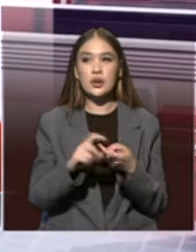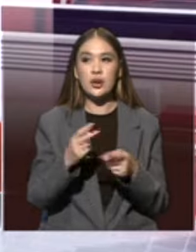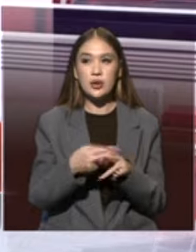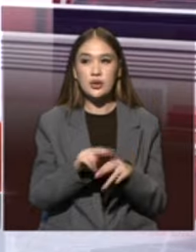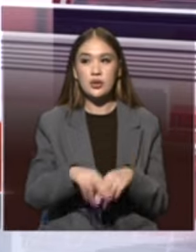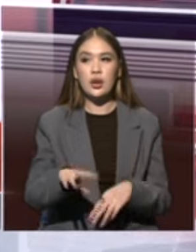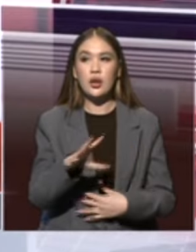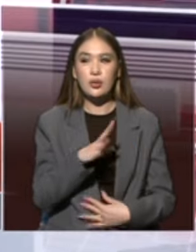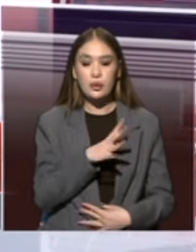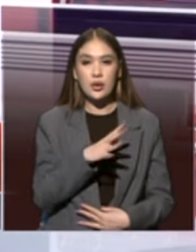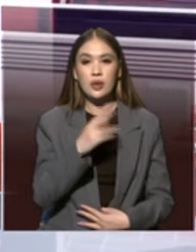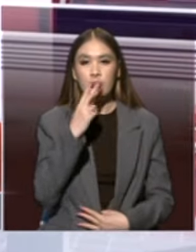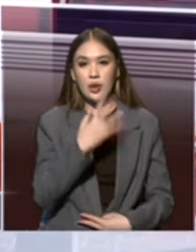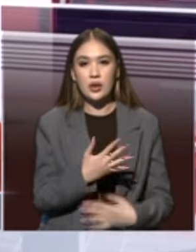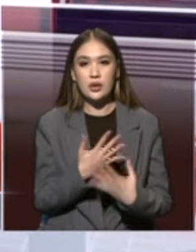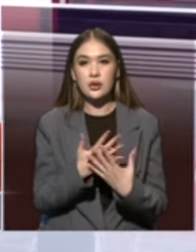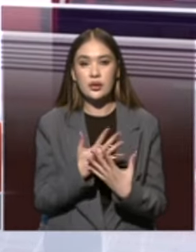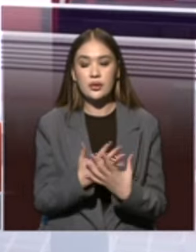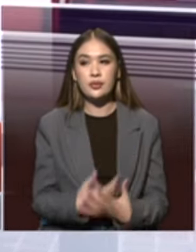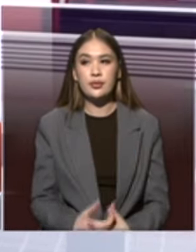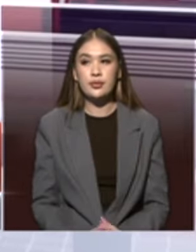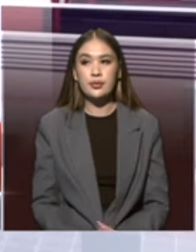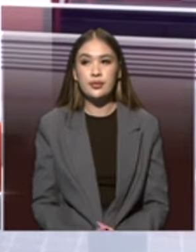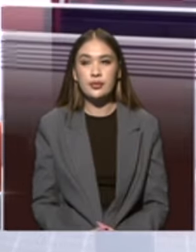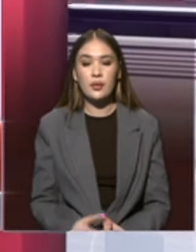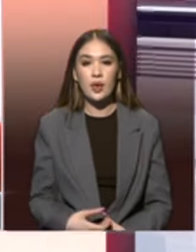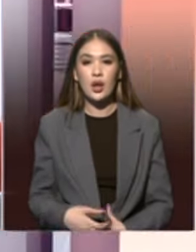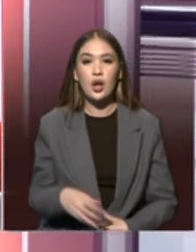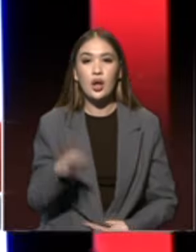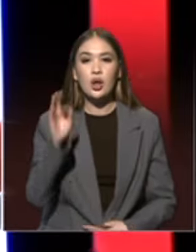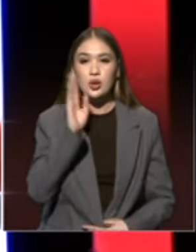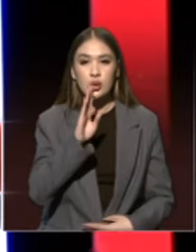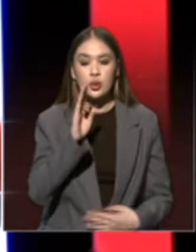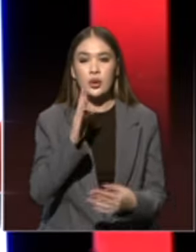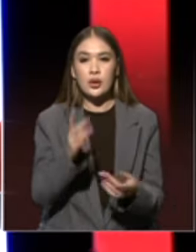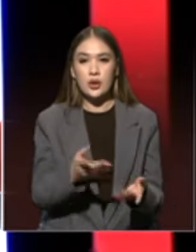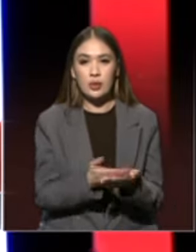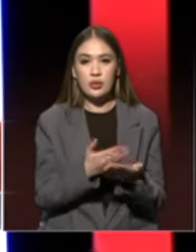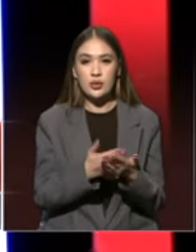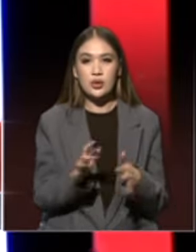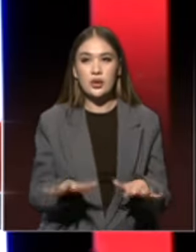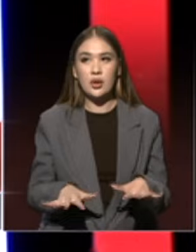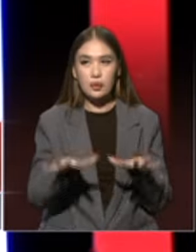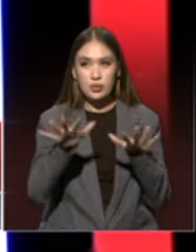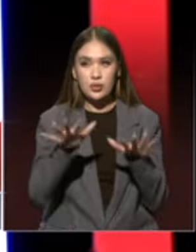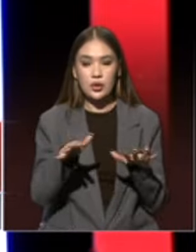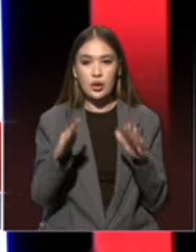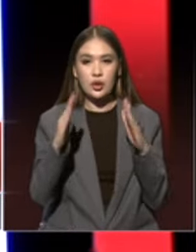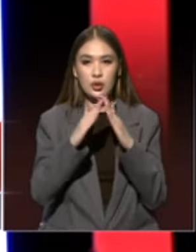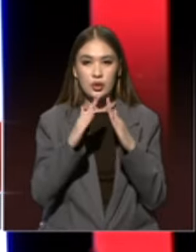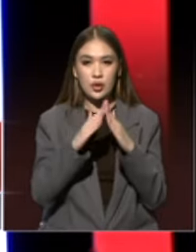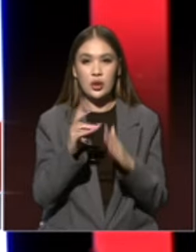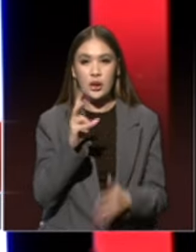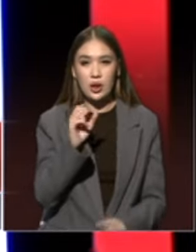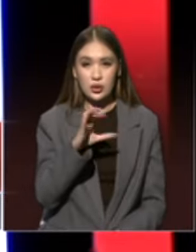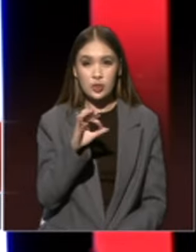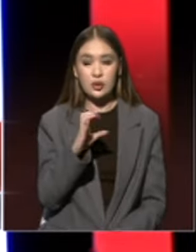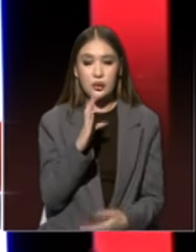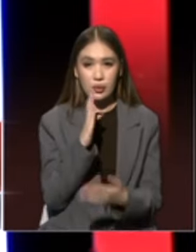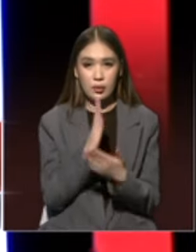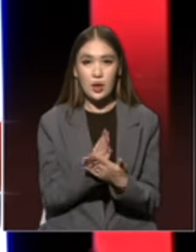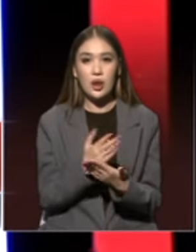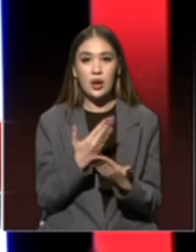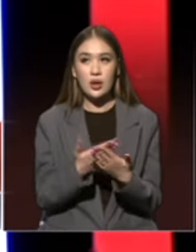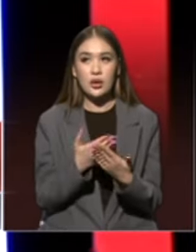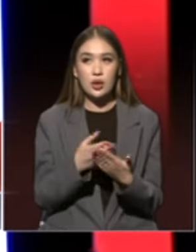өткен докучение. Жоқ, Жамболат мырза, сіздерге мысалға су келді, сол суды басып тұрған үйдің насос бар ғой сіздерде, сол